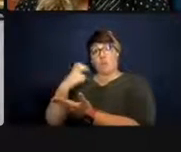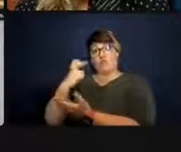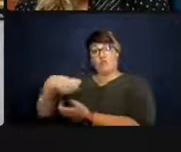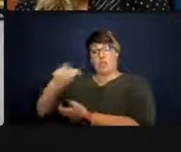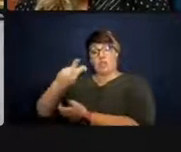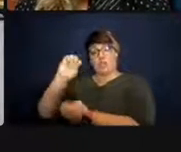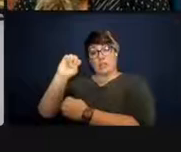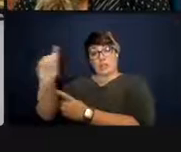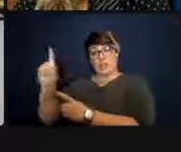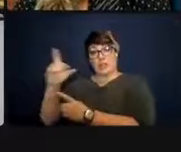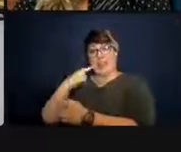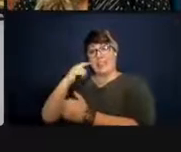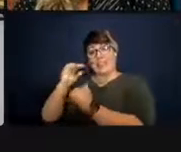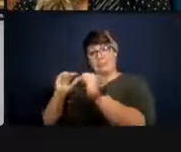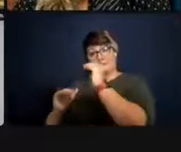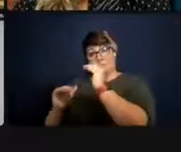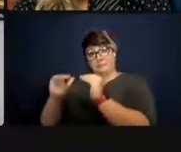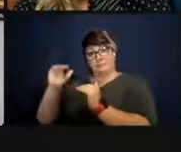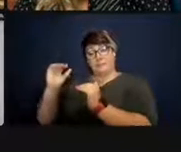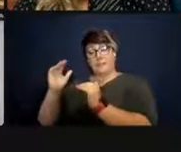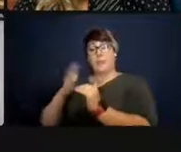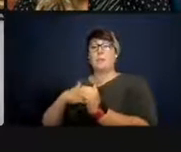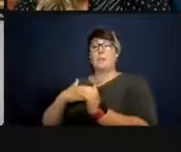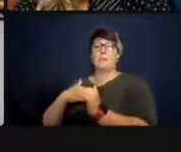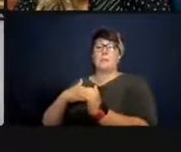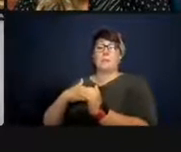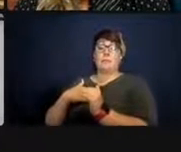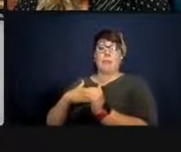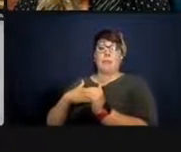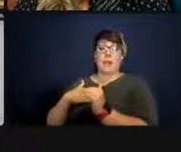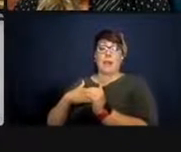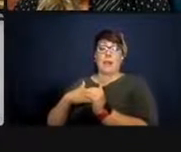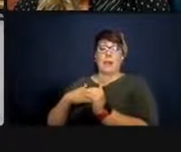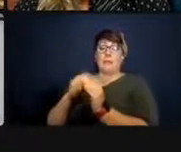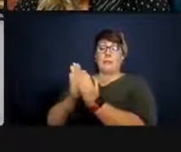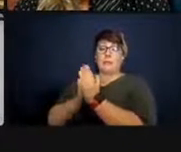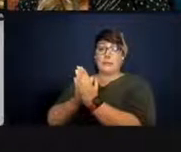هذا يجب أن يكون هناك التوازن، يجب أن يكون على شخص لديه